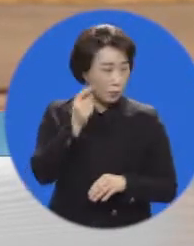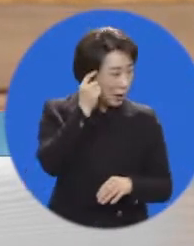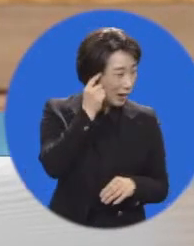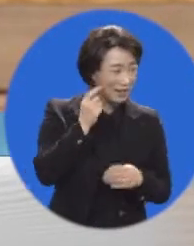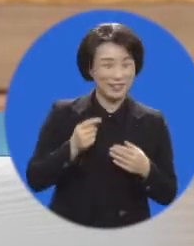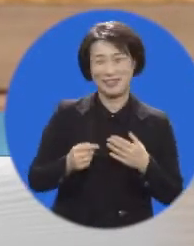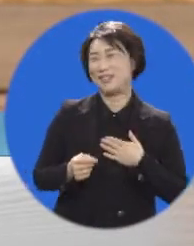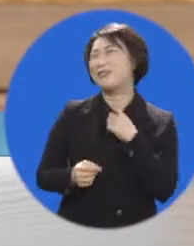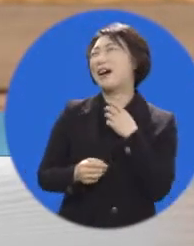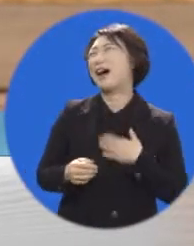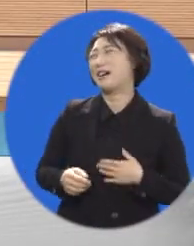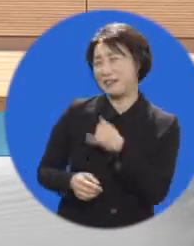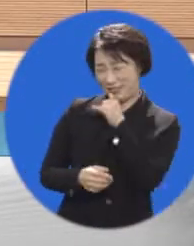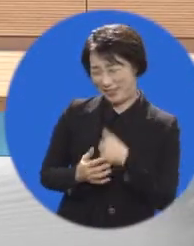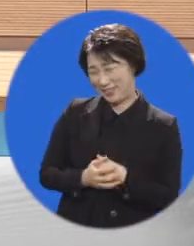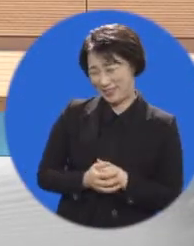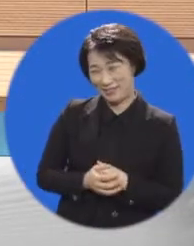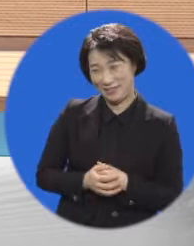있는 거예요.